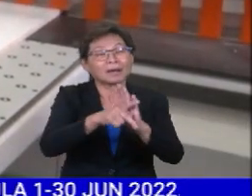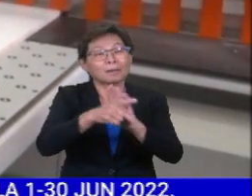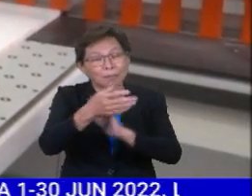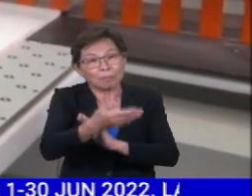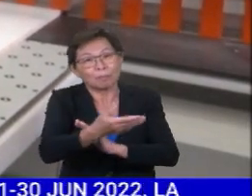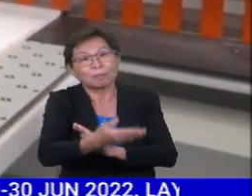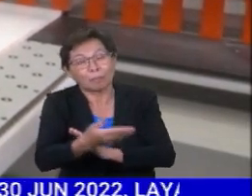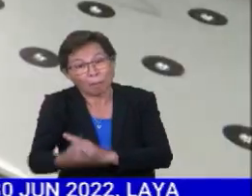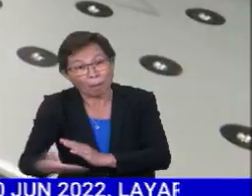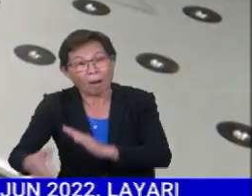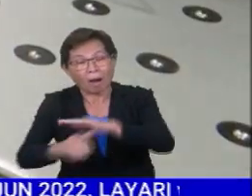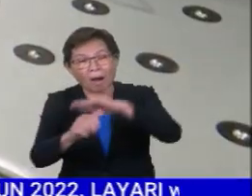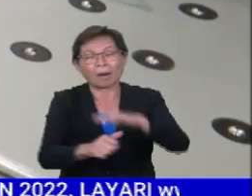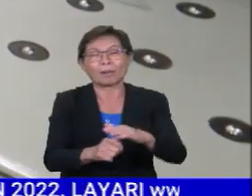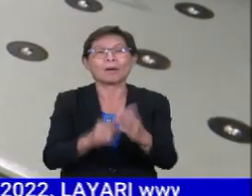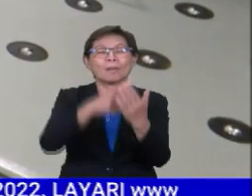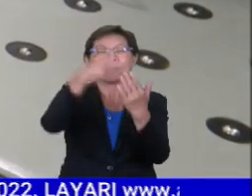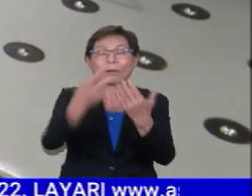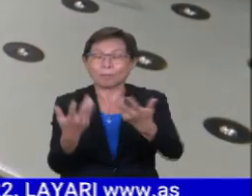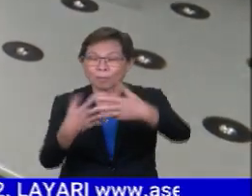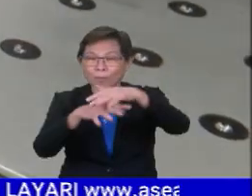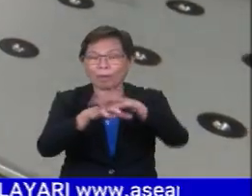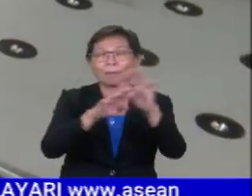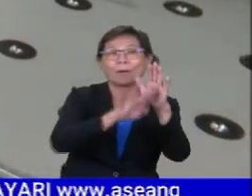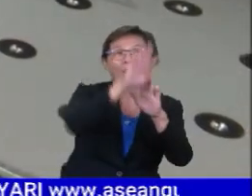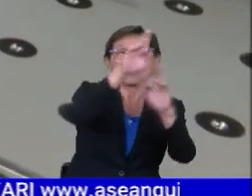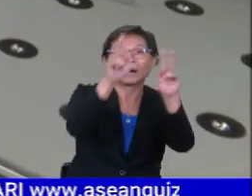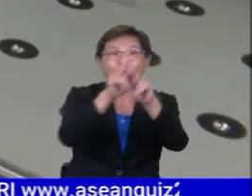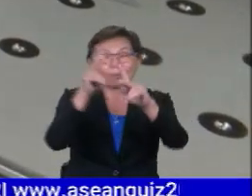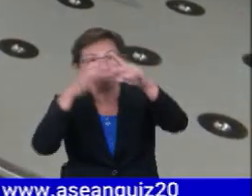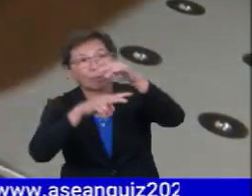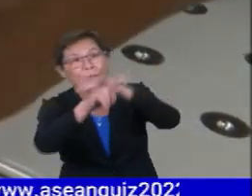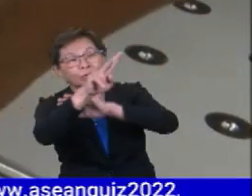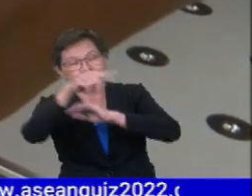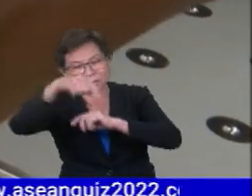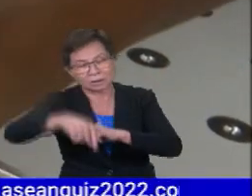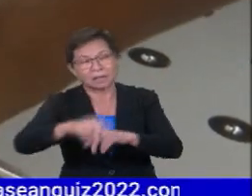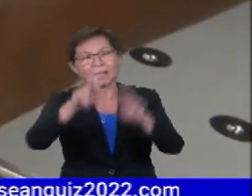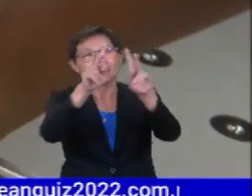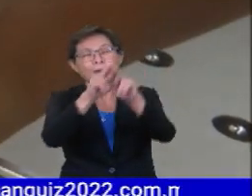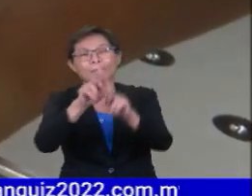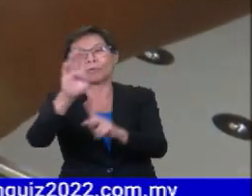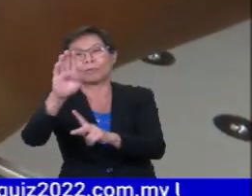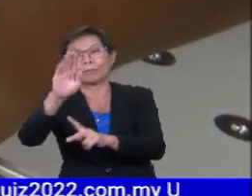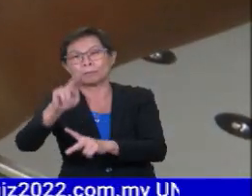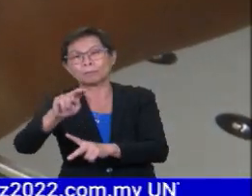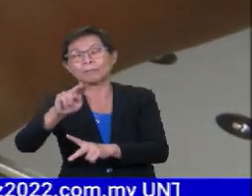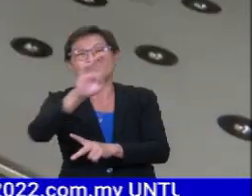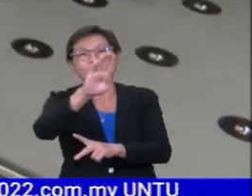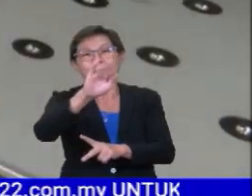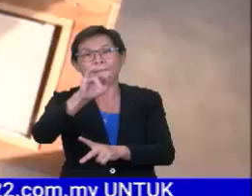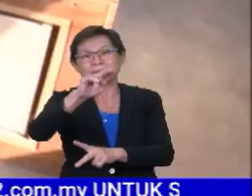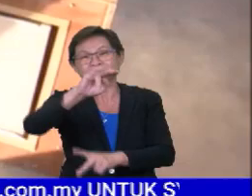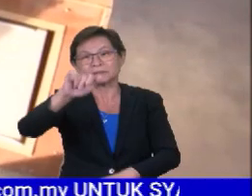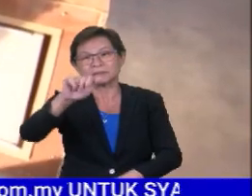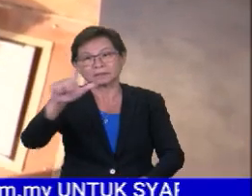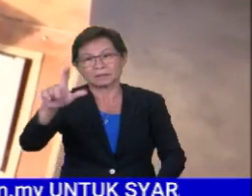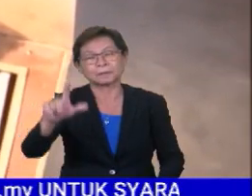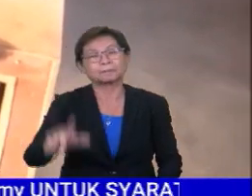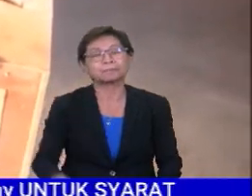Majestic penyerangan Project bersepadu pembangunan ekonomi Kampung prospek di Kampung Binjai utan Aji hai